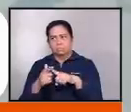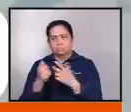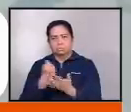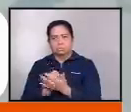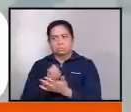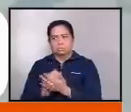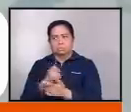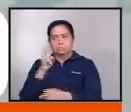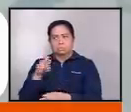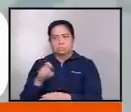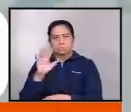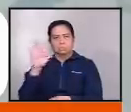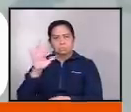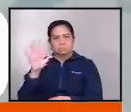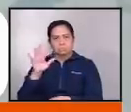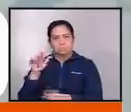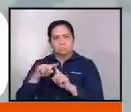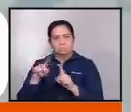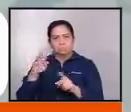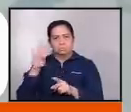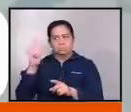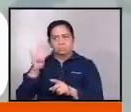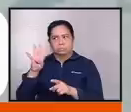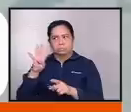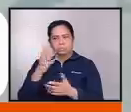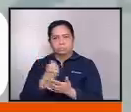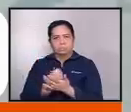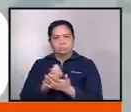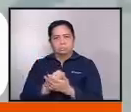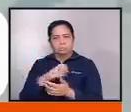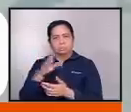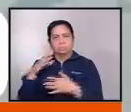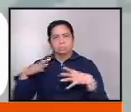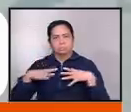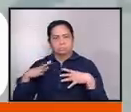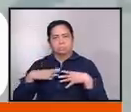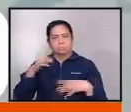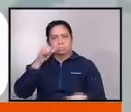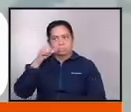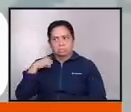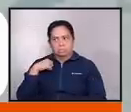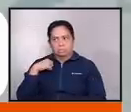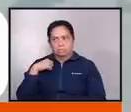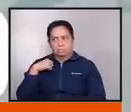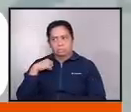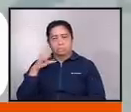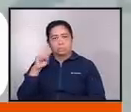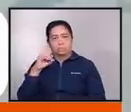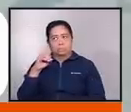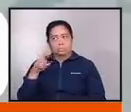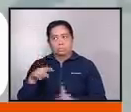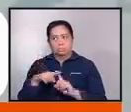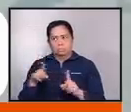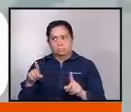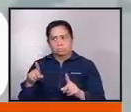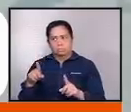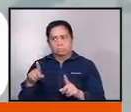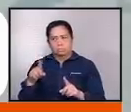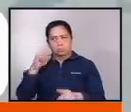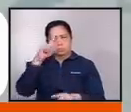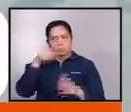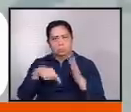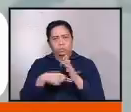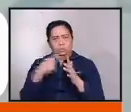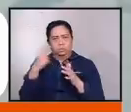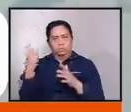po kami dapat a 5. Pero a 4 po, nagpasweldo ako dahil holiday po kahapon. Ma'am. Pero yung isang beses